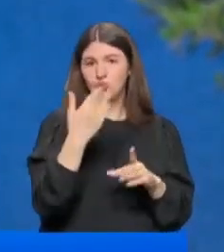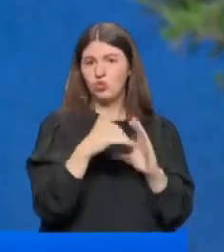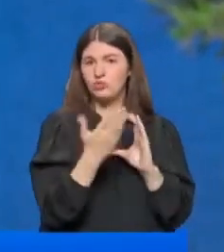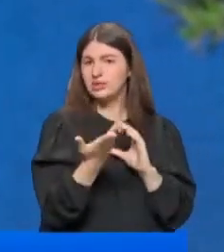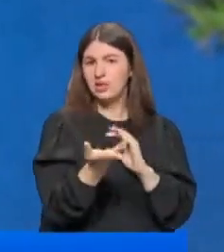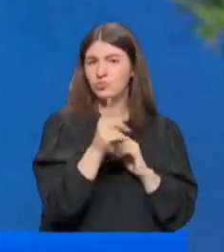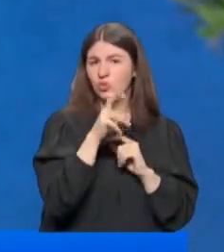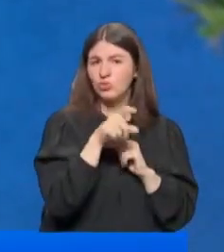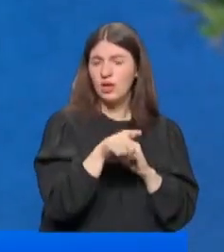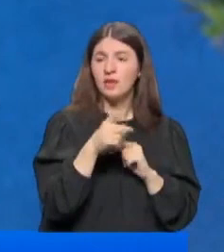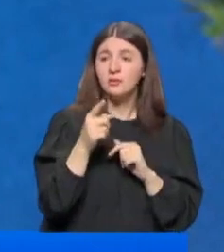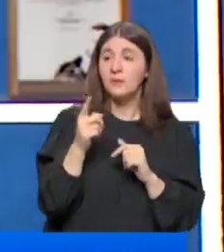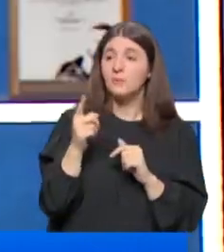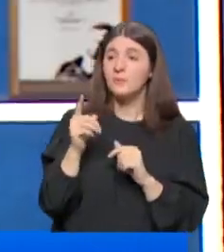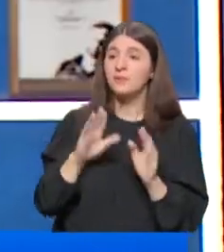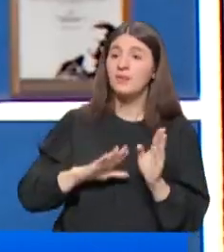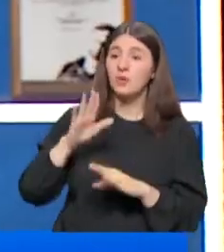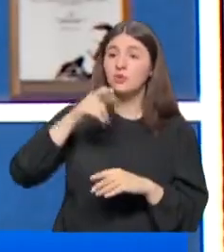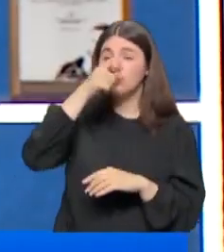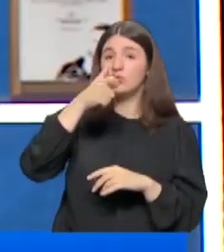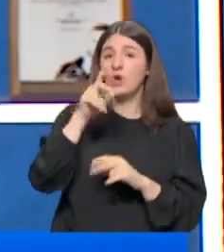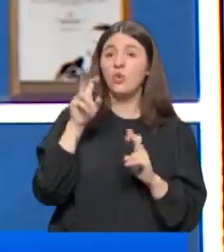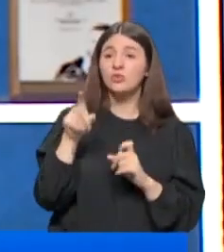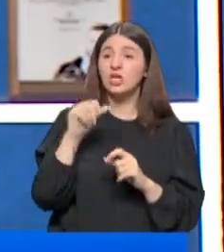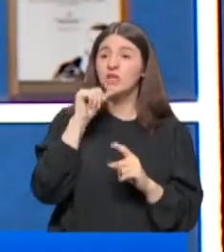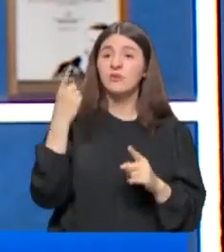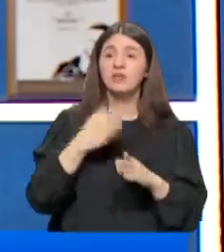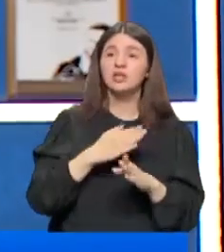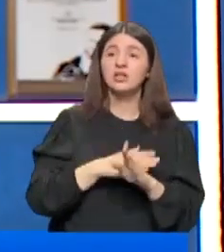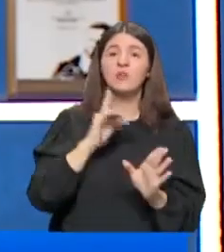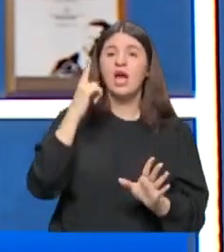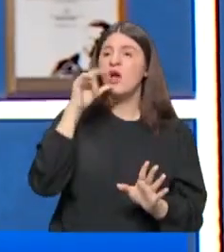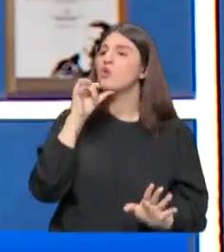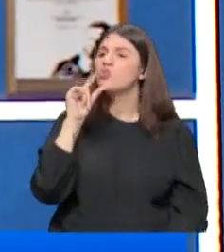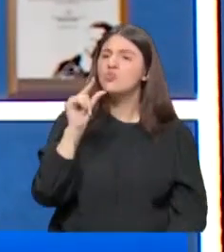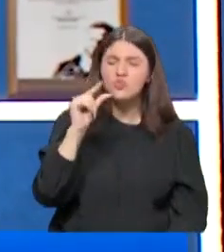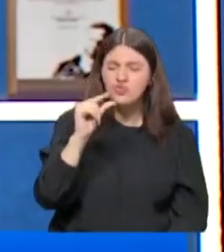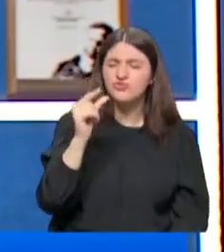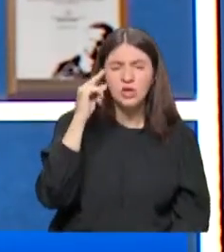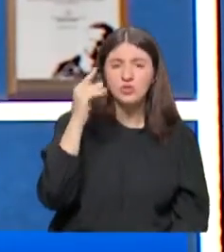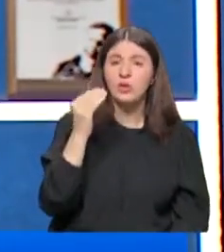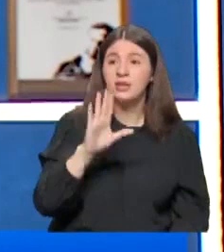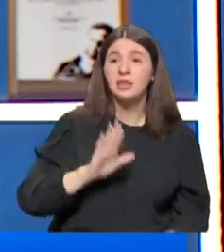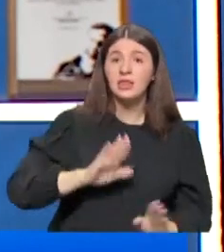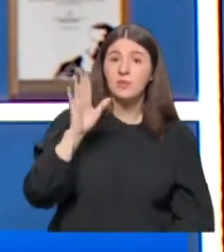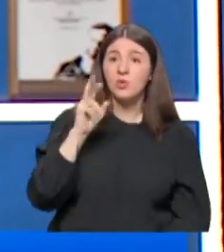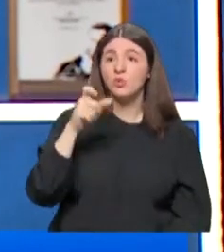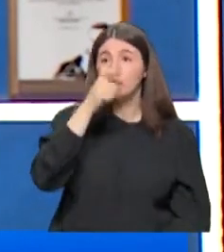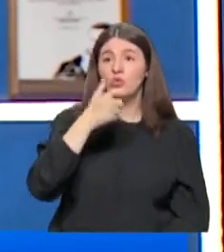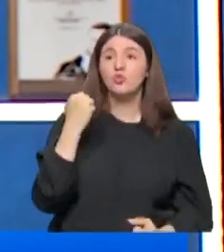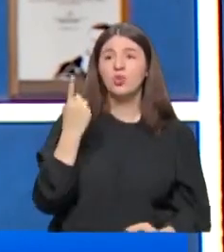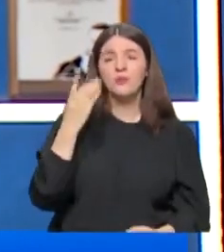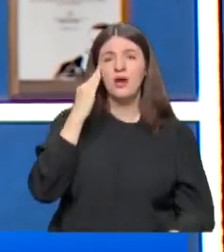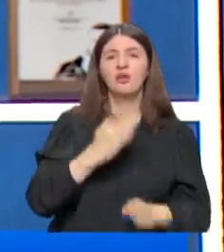nedir efendim bu konuda, olur mu? Ya şimdi demokratik Türkiye konusunda hiçbir vatandaşımızın en ufak şüphesi olamaz. Demokrasi konusunda Türkiye'de güçlü